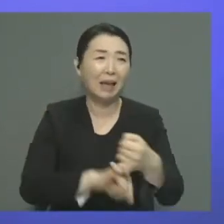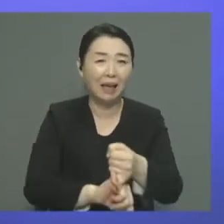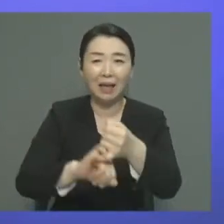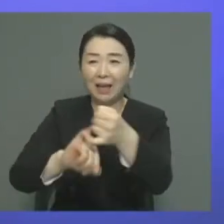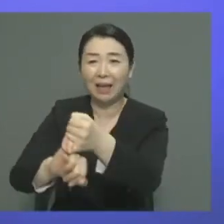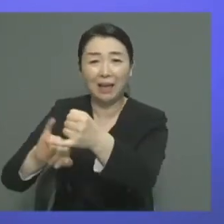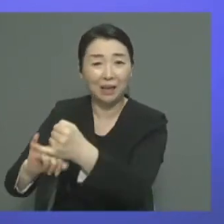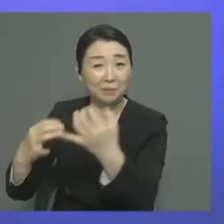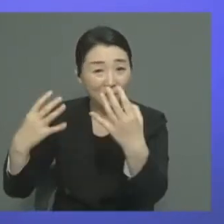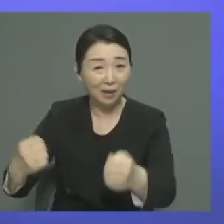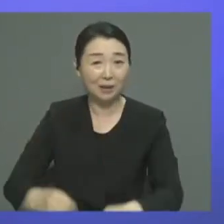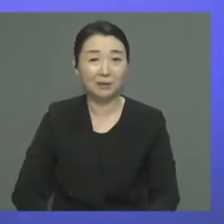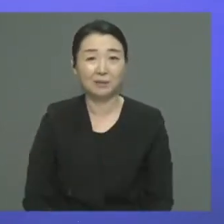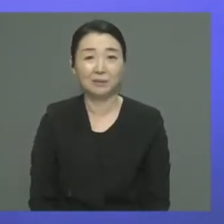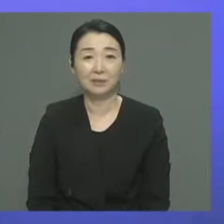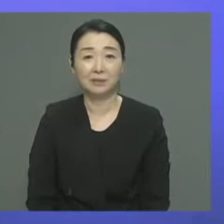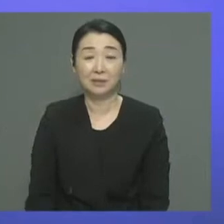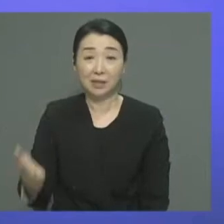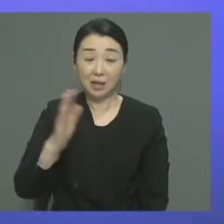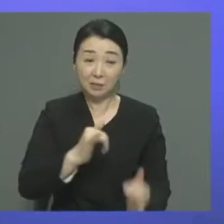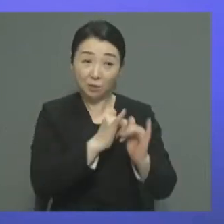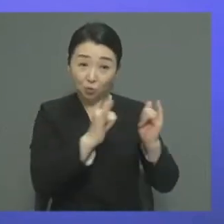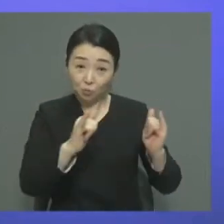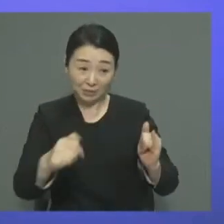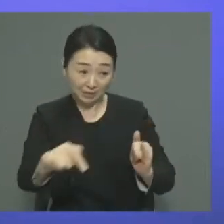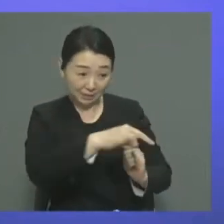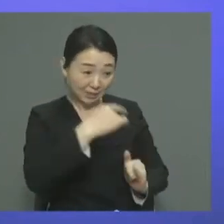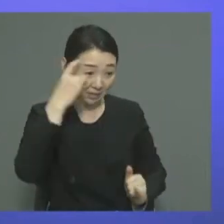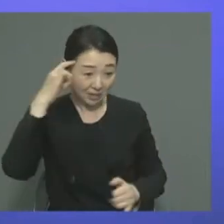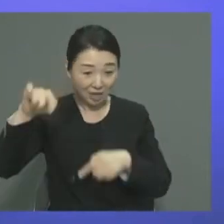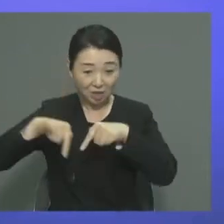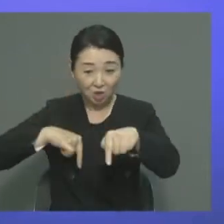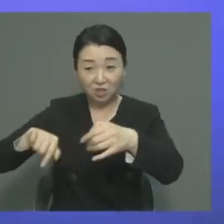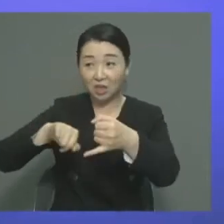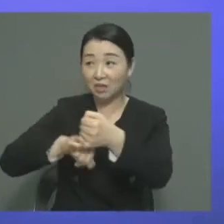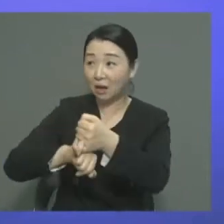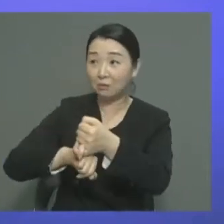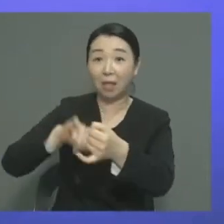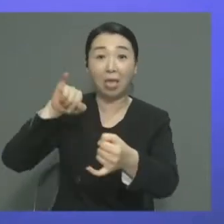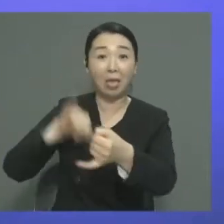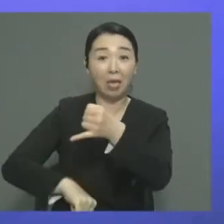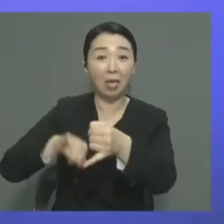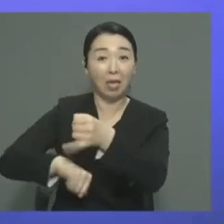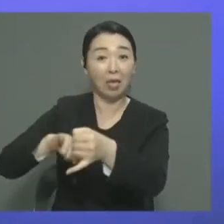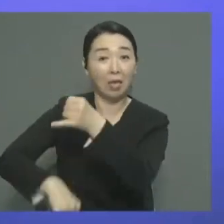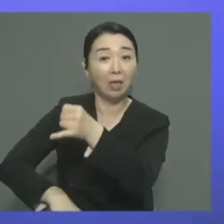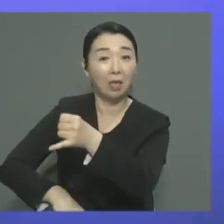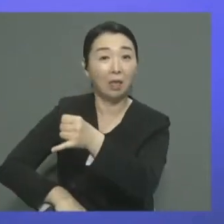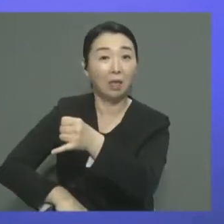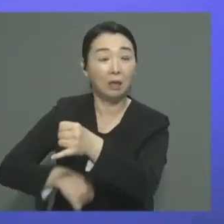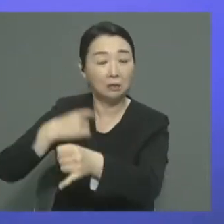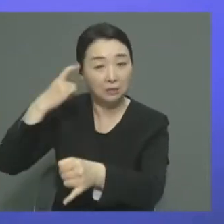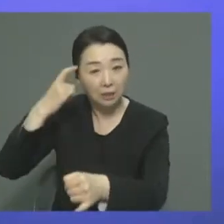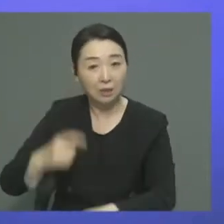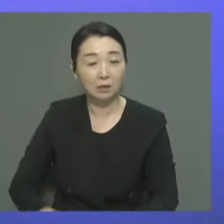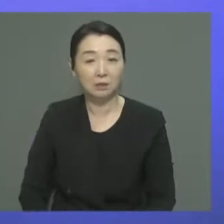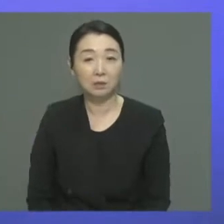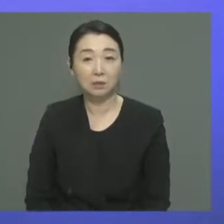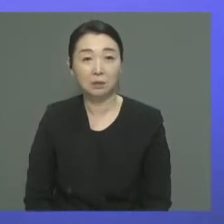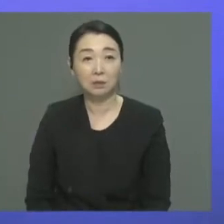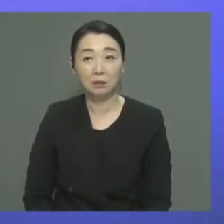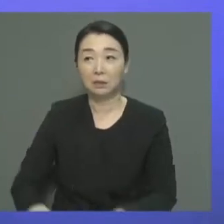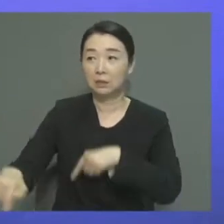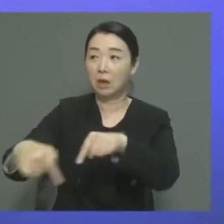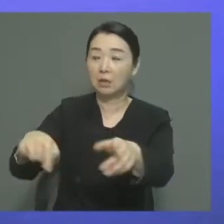합니다 그러나 국민들은 정치가 약속을 지키지 않는다고 믿고 있습니다 정치를 불신